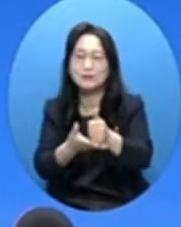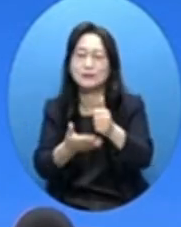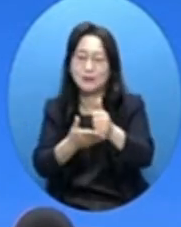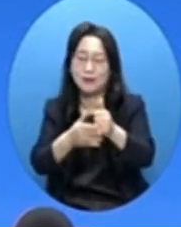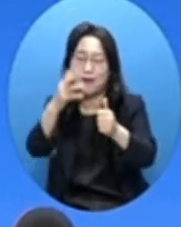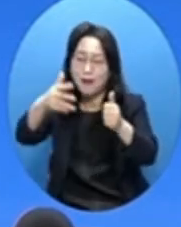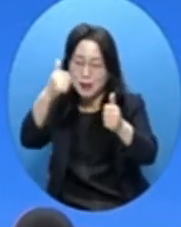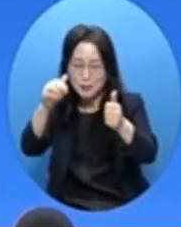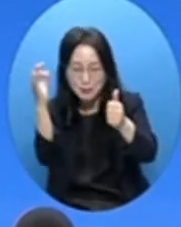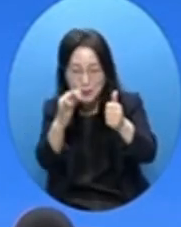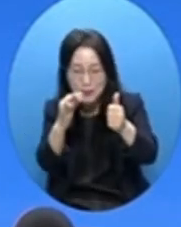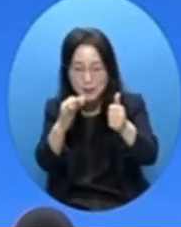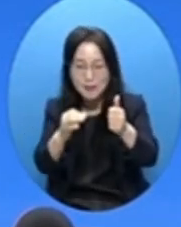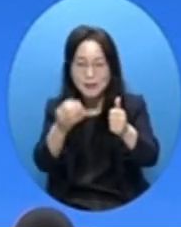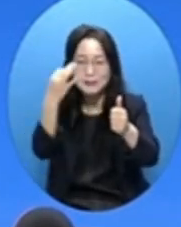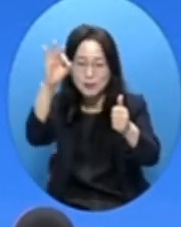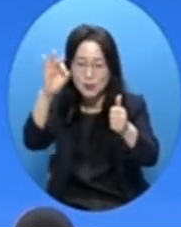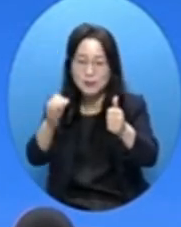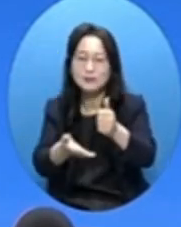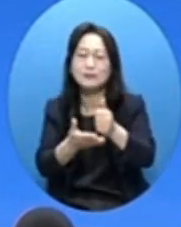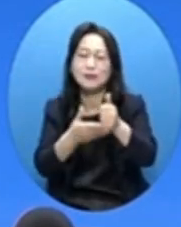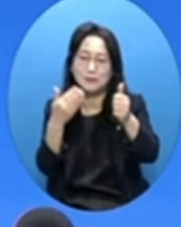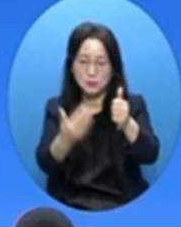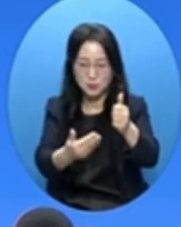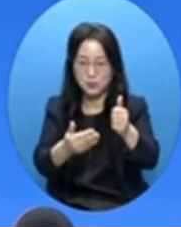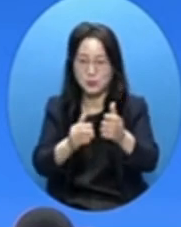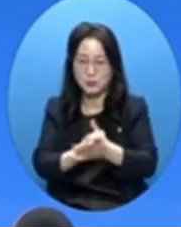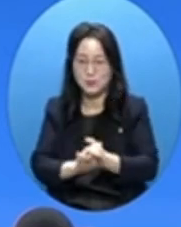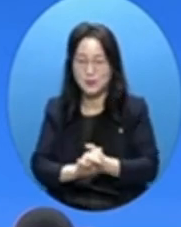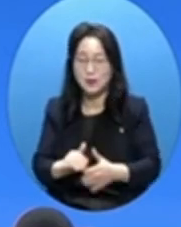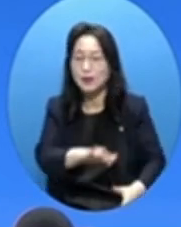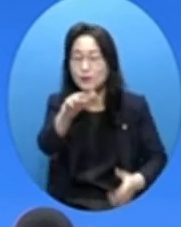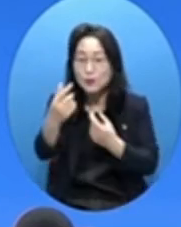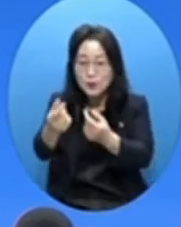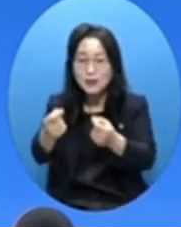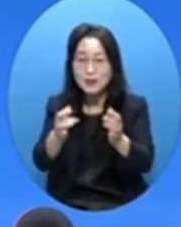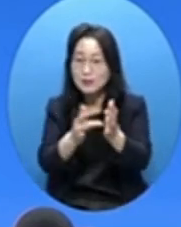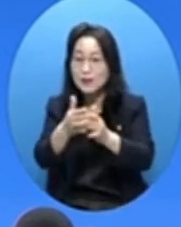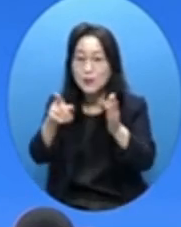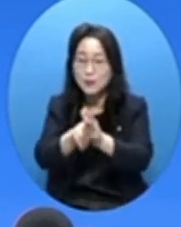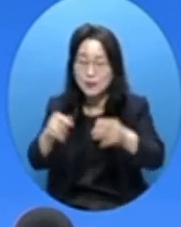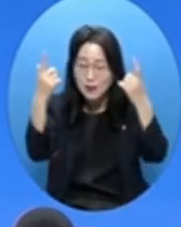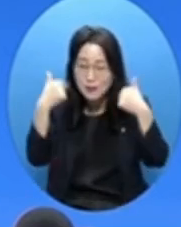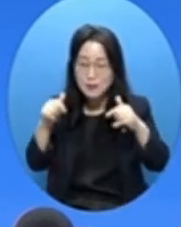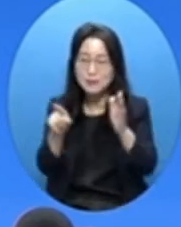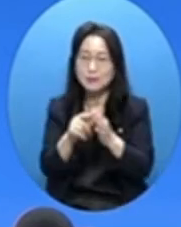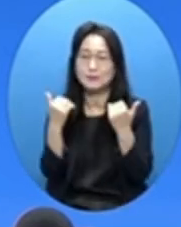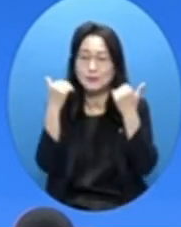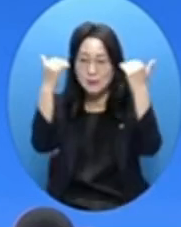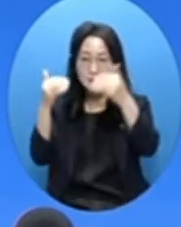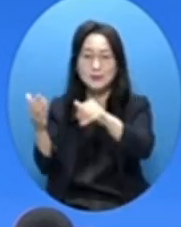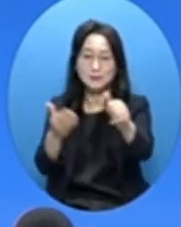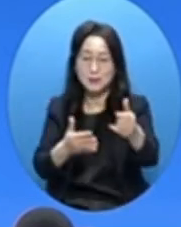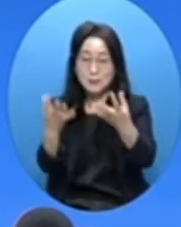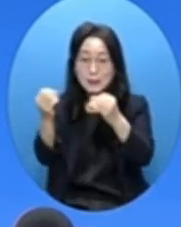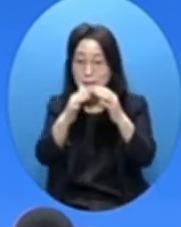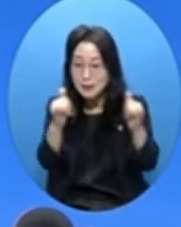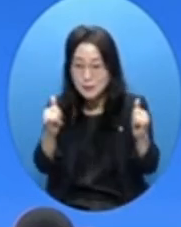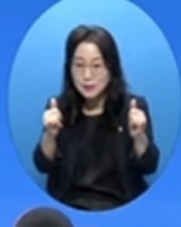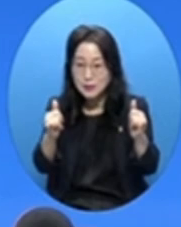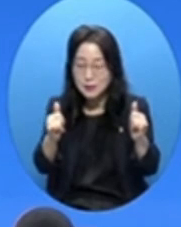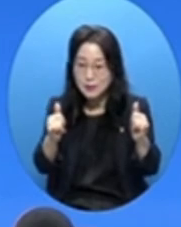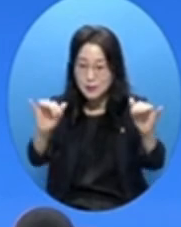귀한 나 하나님의 일꾼이 된 것입니다 우리 모두가 예수님도 날마다 믿음이 성장해야 됩니다 많은 사람들을 볼 때